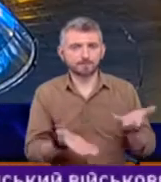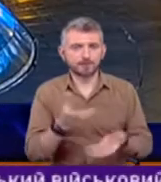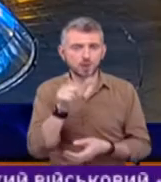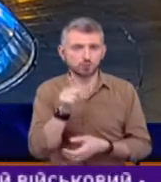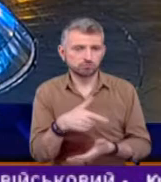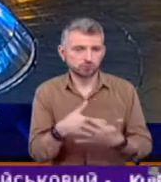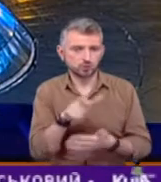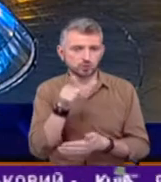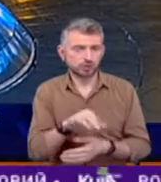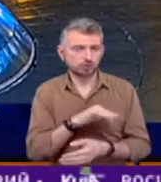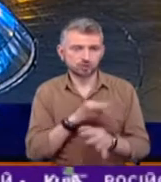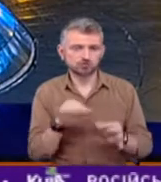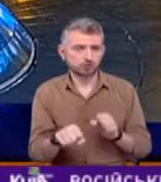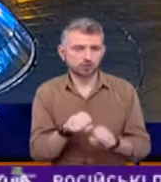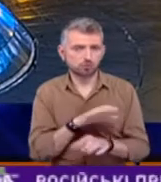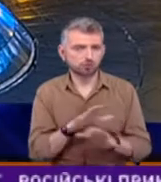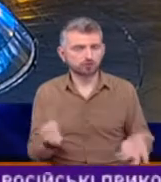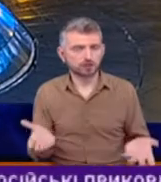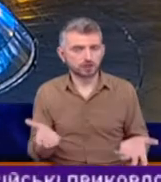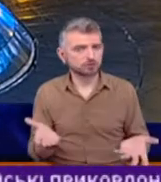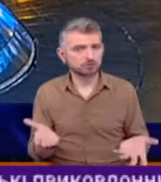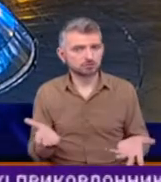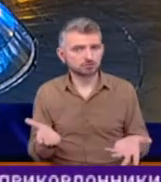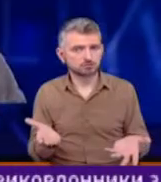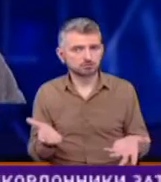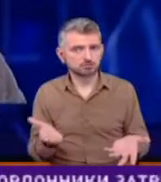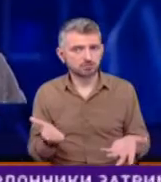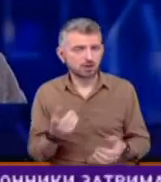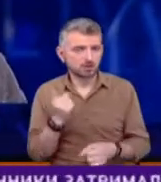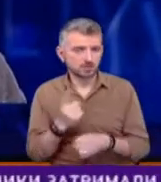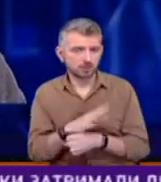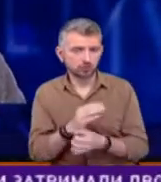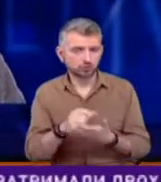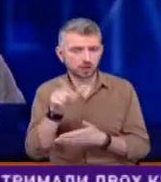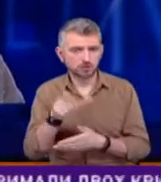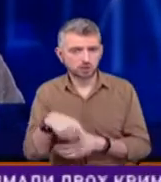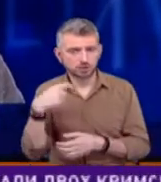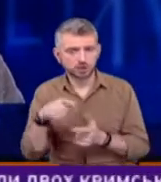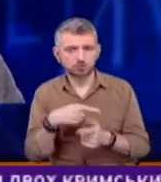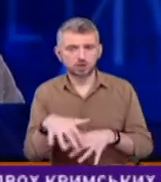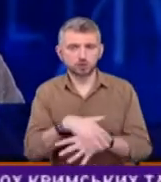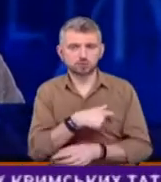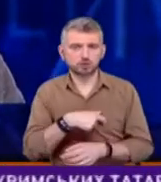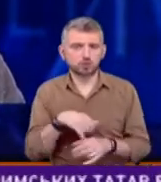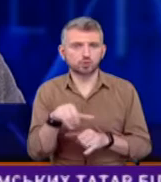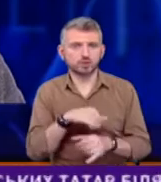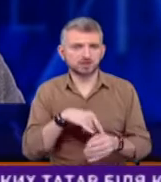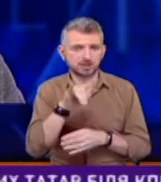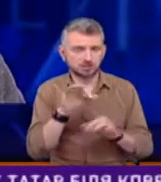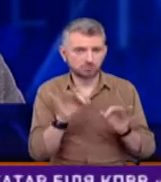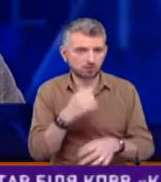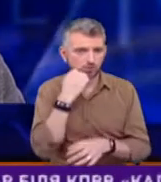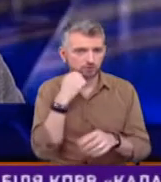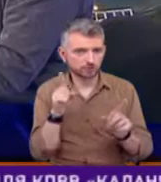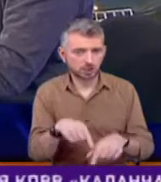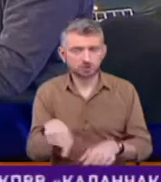людина юридично нічого не порушувала. Ну, як вона не заборонена ж кандидату в президенти чи народному депутату куди-небудь летіти, в Москву в тому